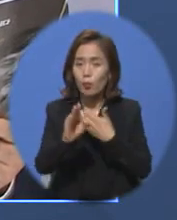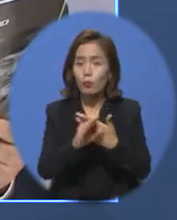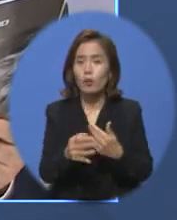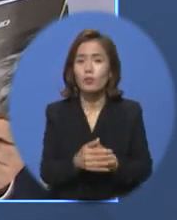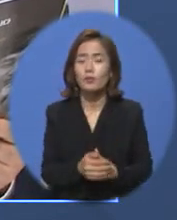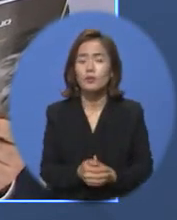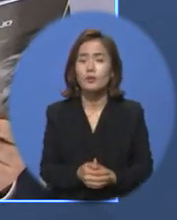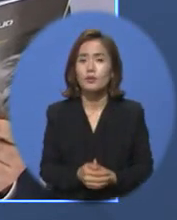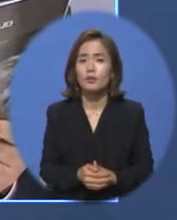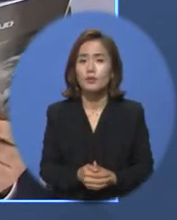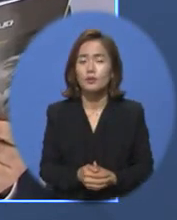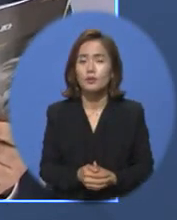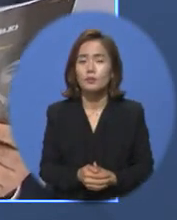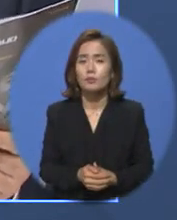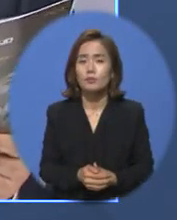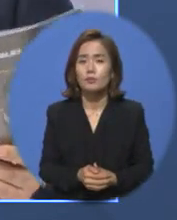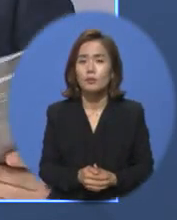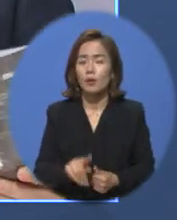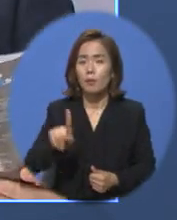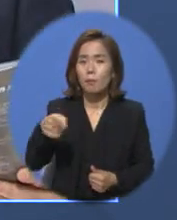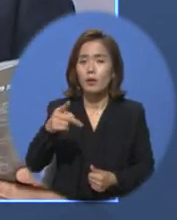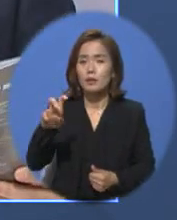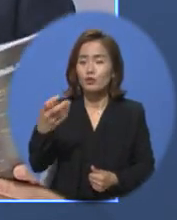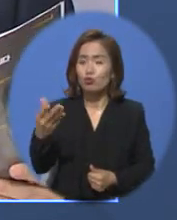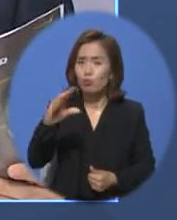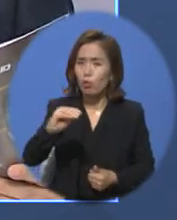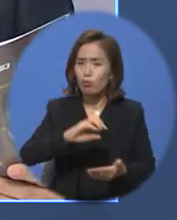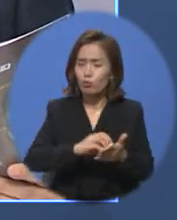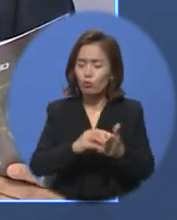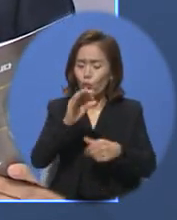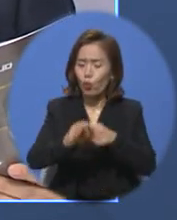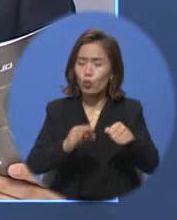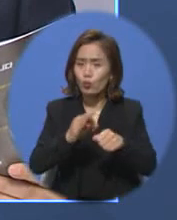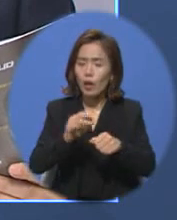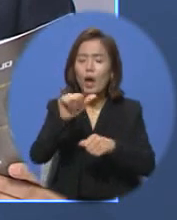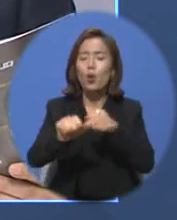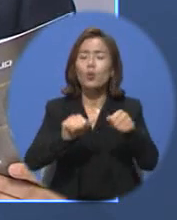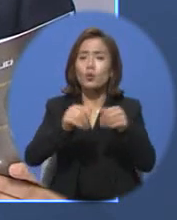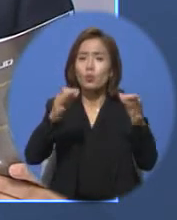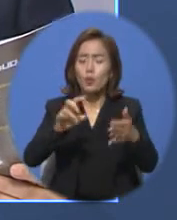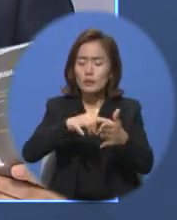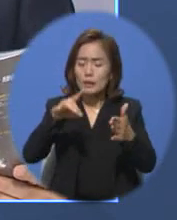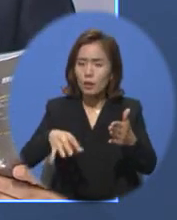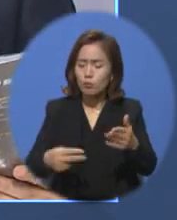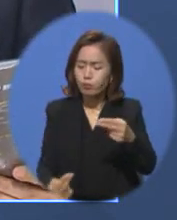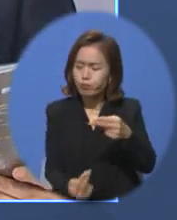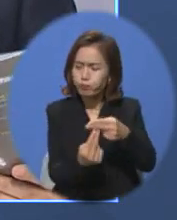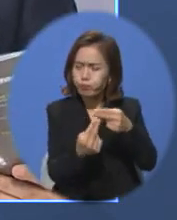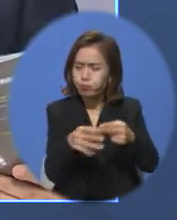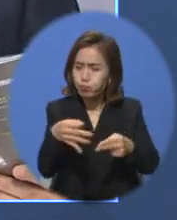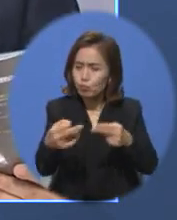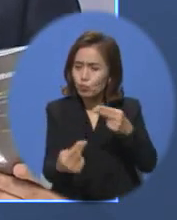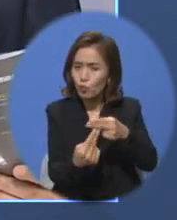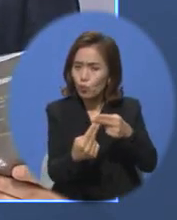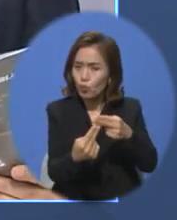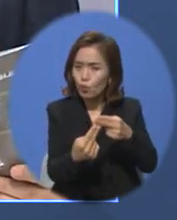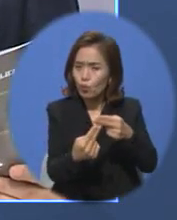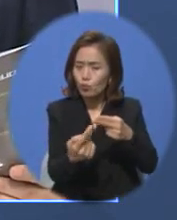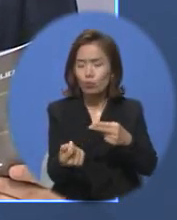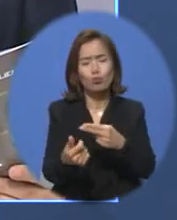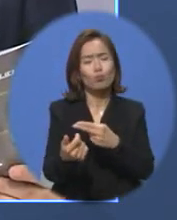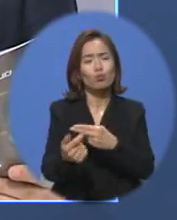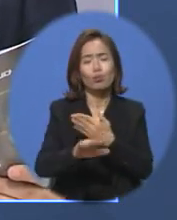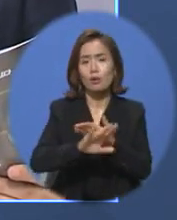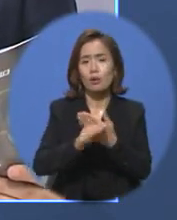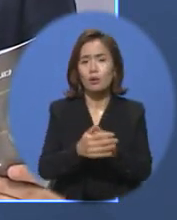은 129만원에불과합니다. 5년이상.누적 합계.프리랜서라면